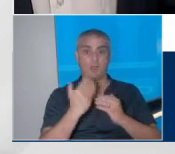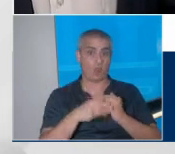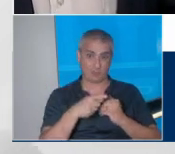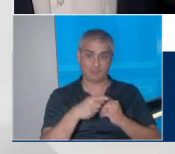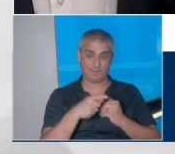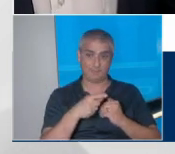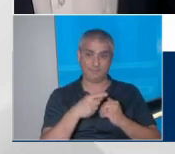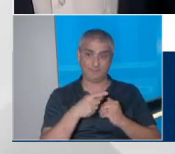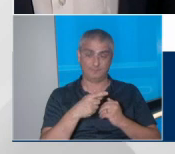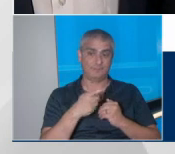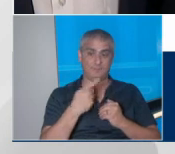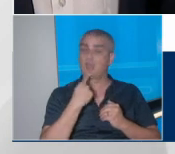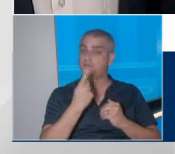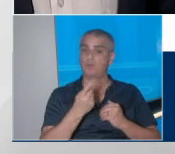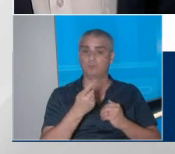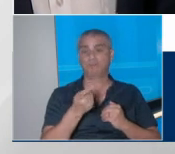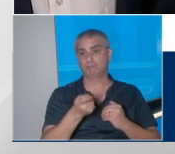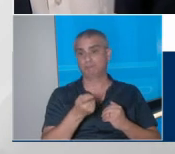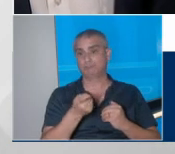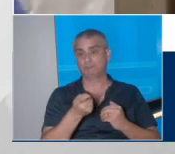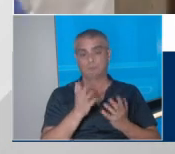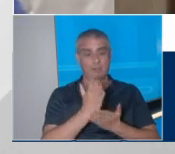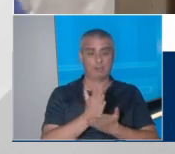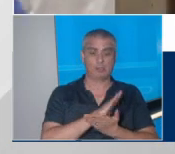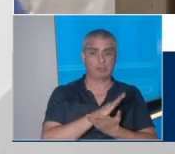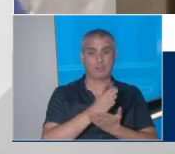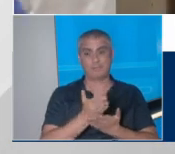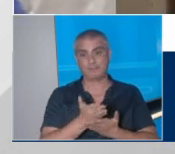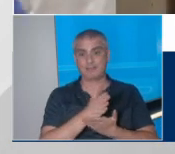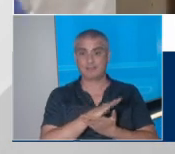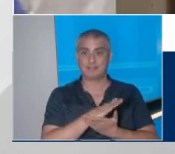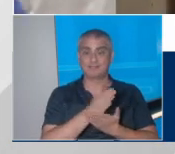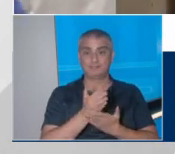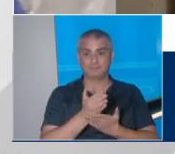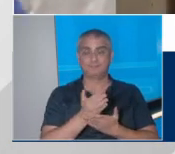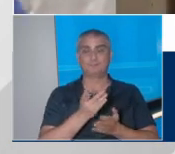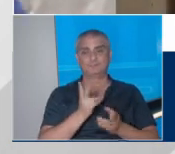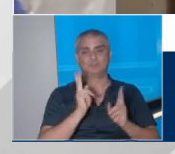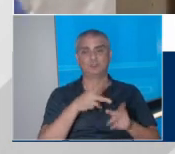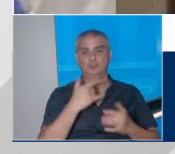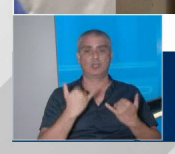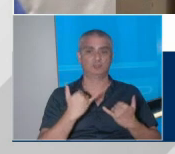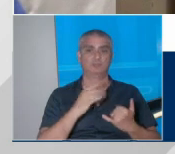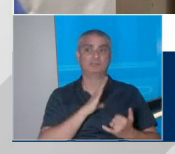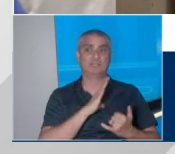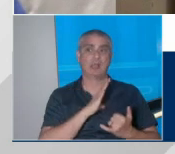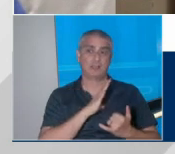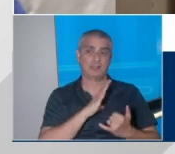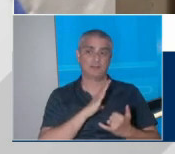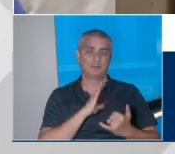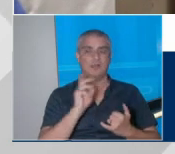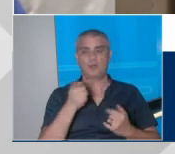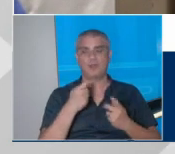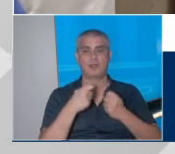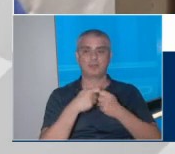האחרונים שדיווחו שבעצם הם מתנדנדים. ויש בעצם עכשיו סכנה, הכל